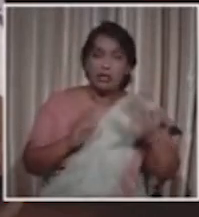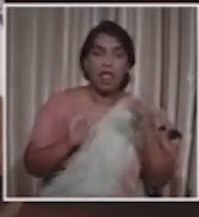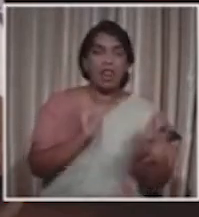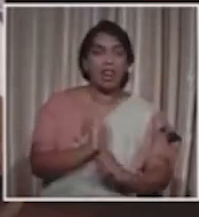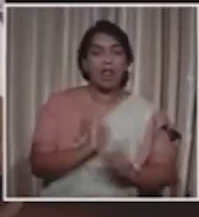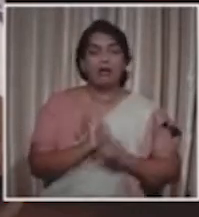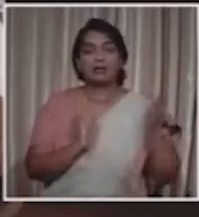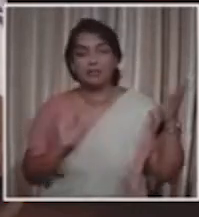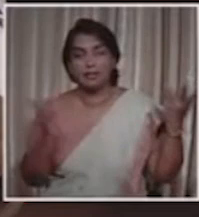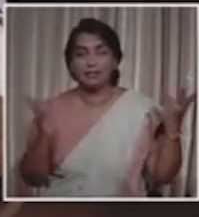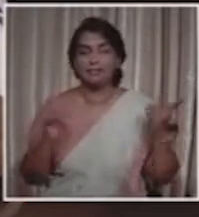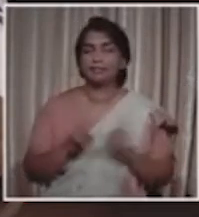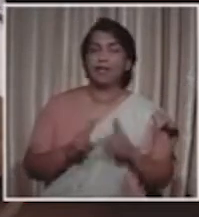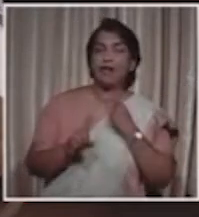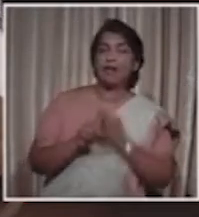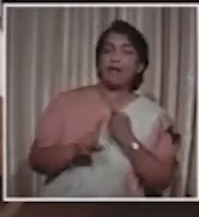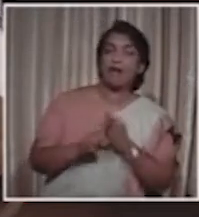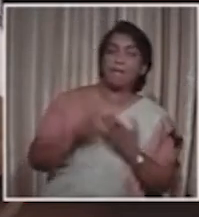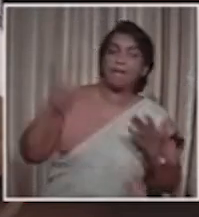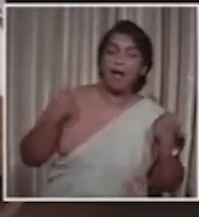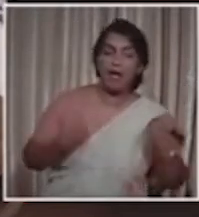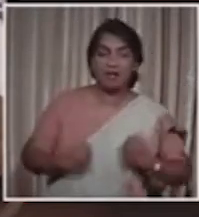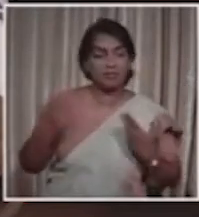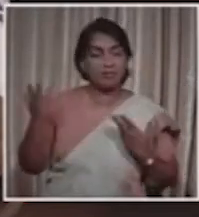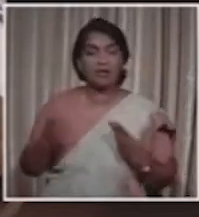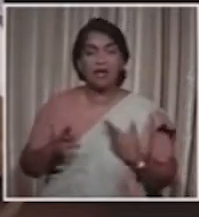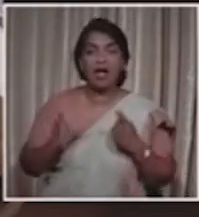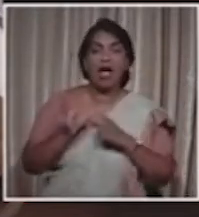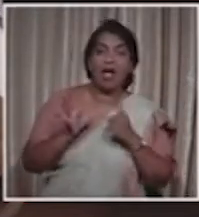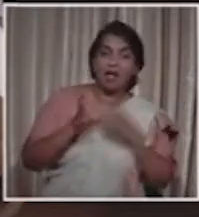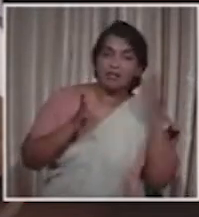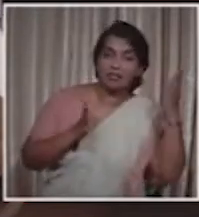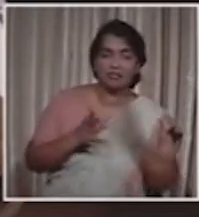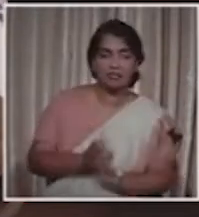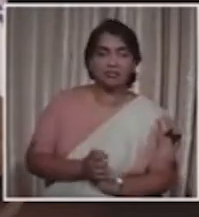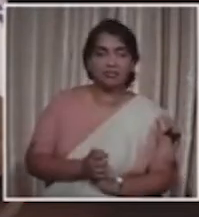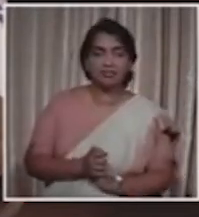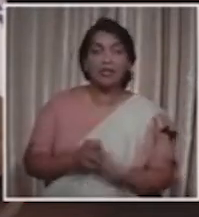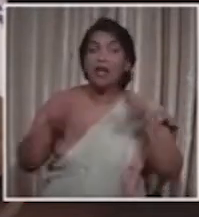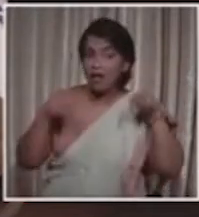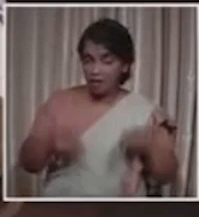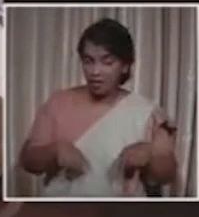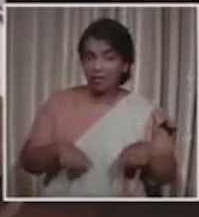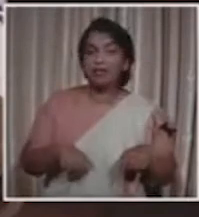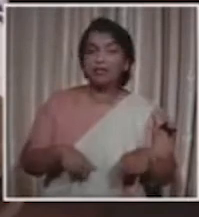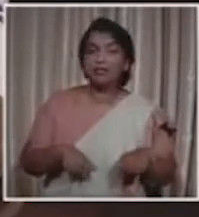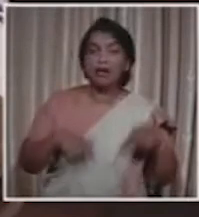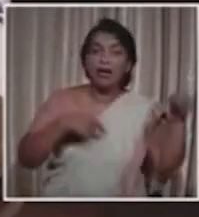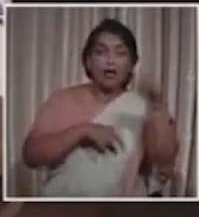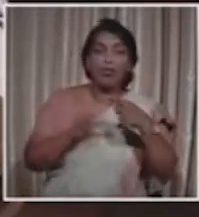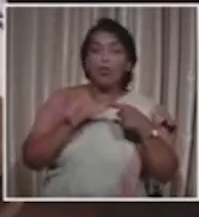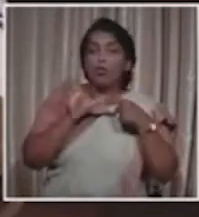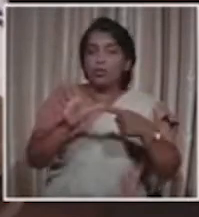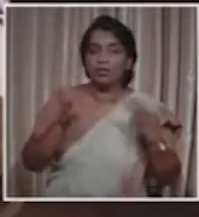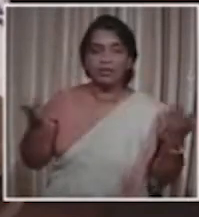හිඳලු කබ්‍රාල් හිඳලු ආටිකල් හිඳලු අද කවුරුත් නැහැ උත්තර